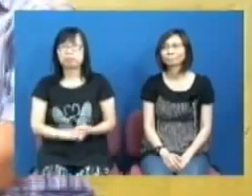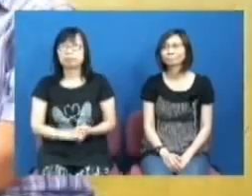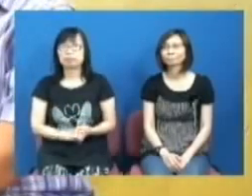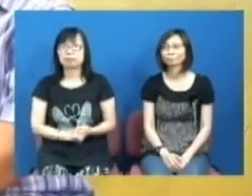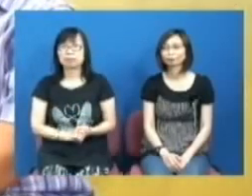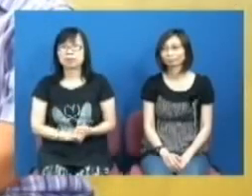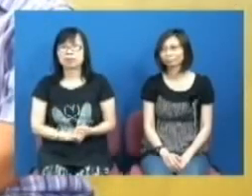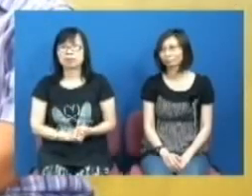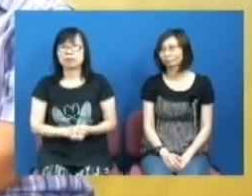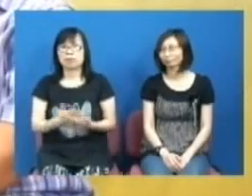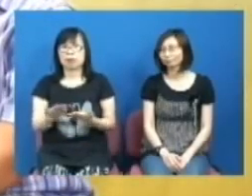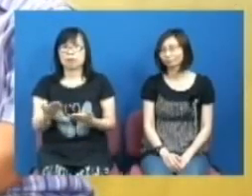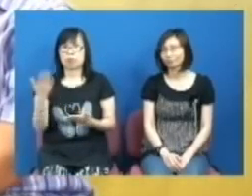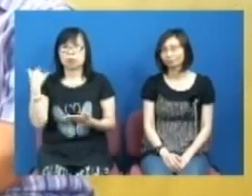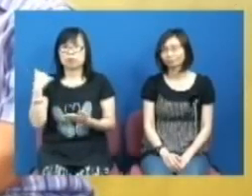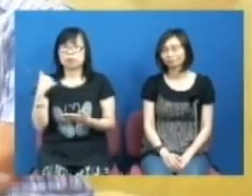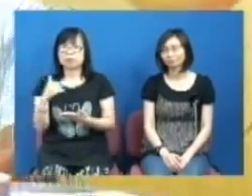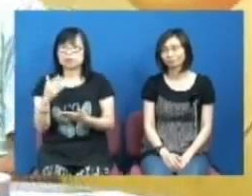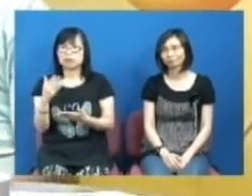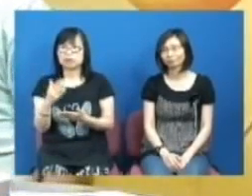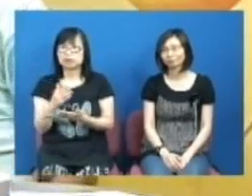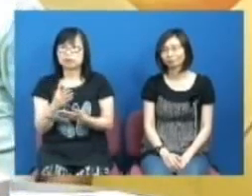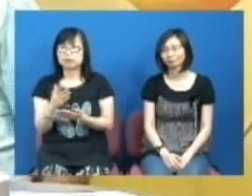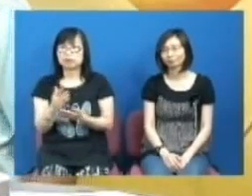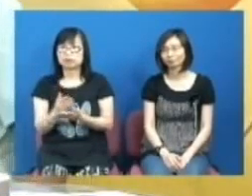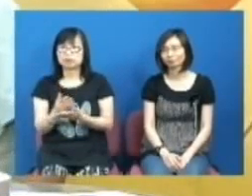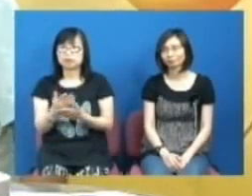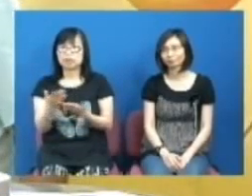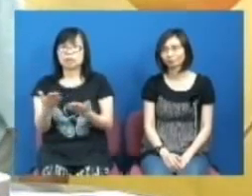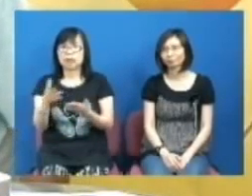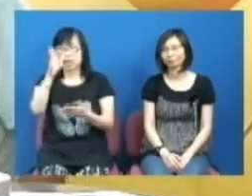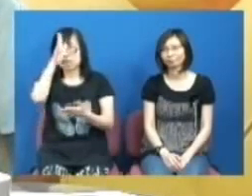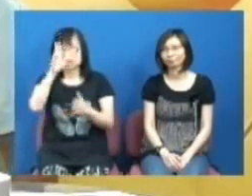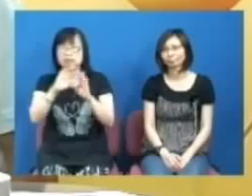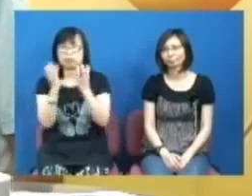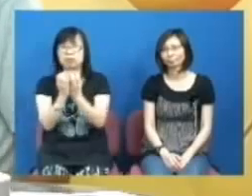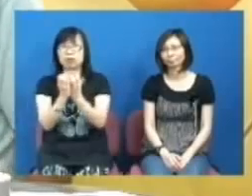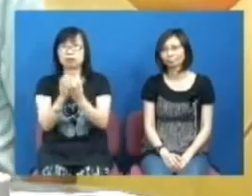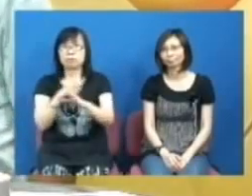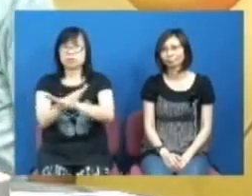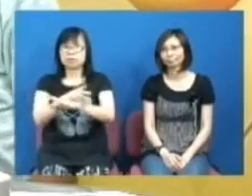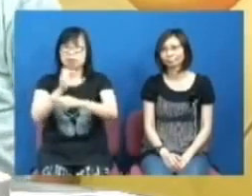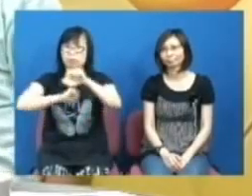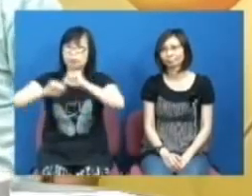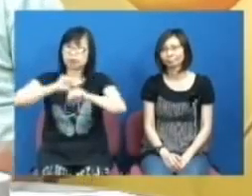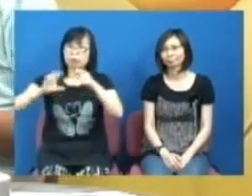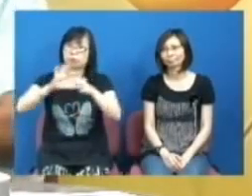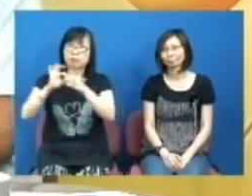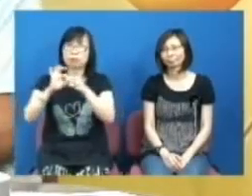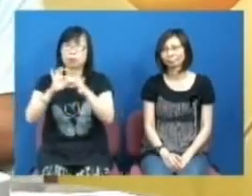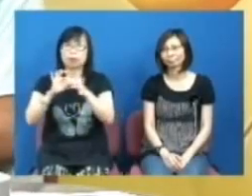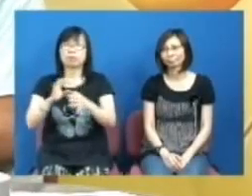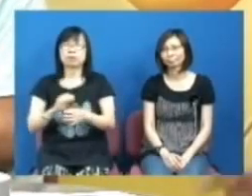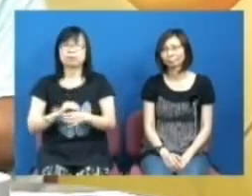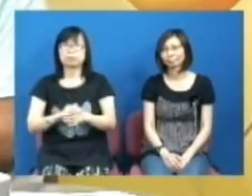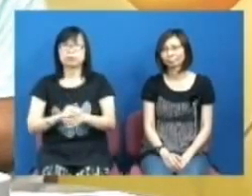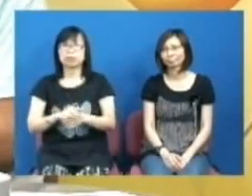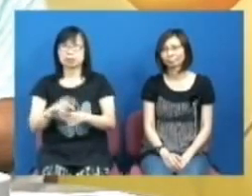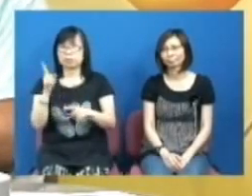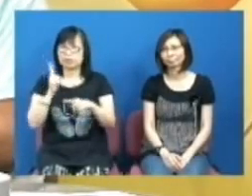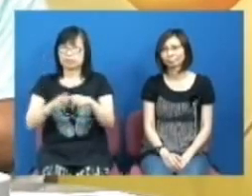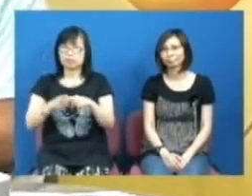那這個當然是對很有害，對於即是政黨和社會運動的關係，或者政黨去為了實